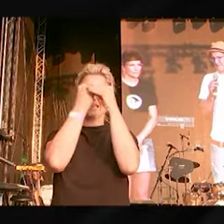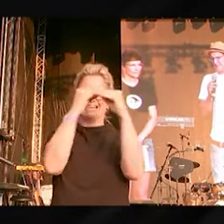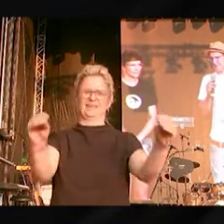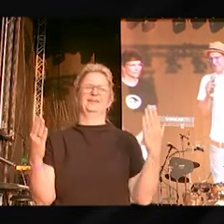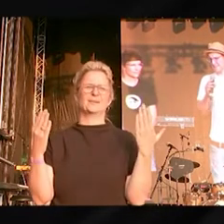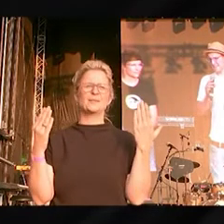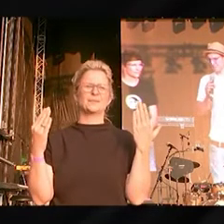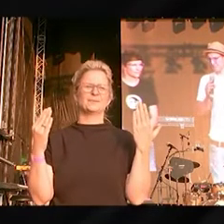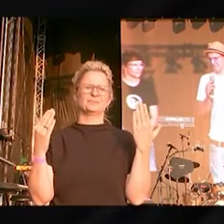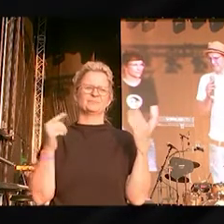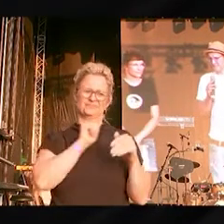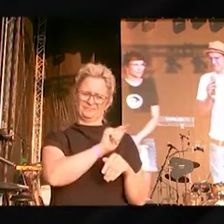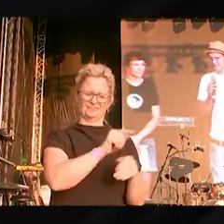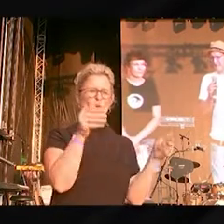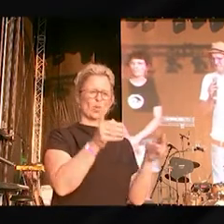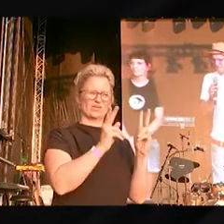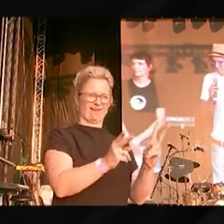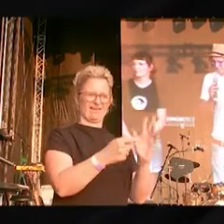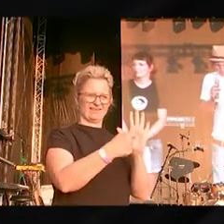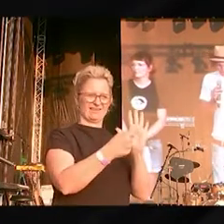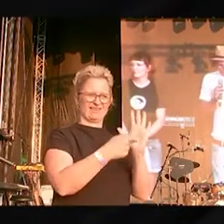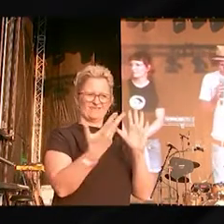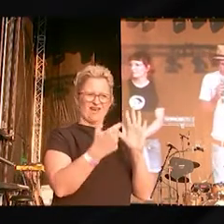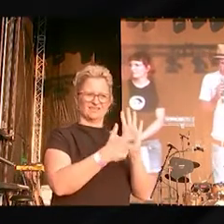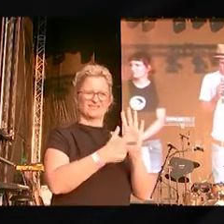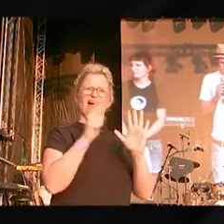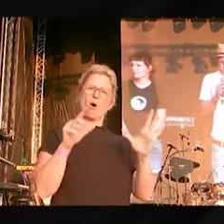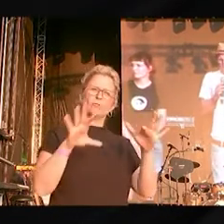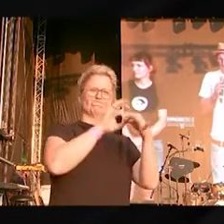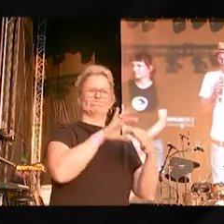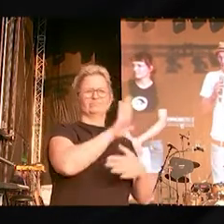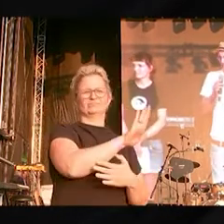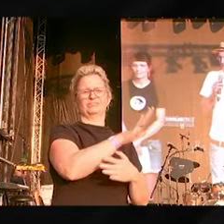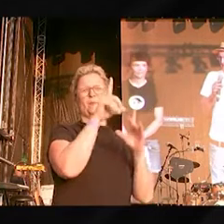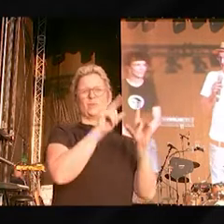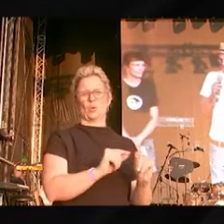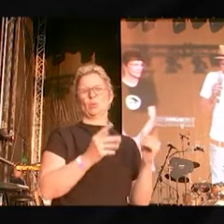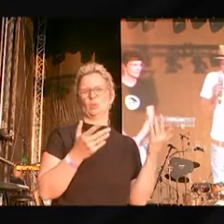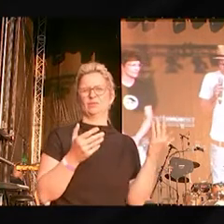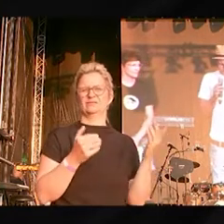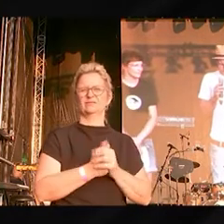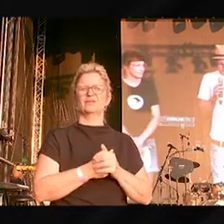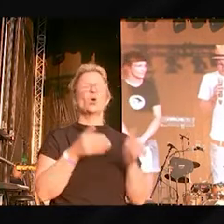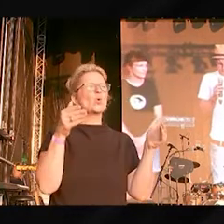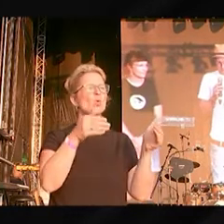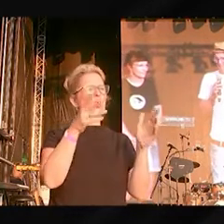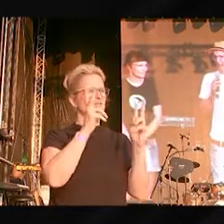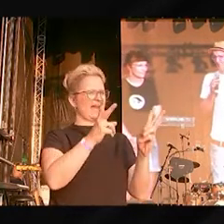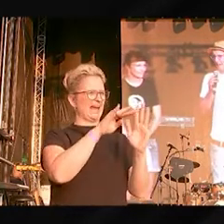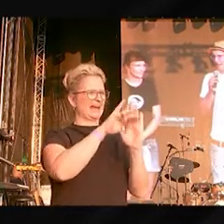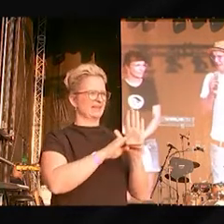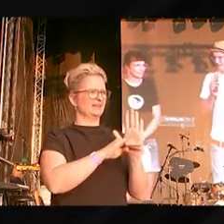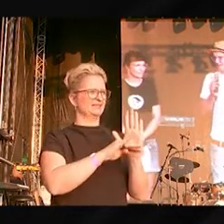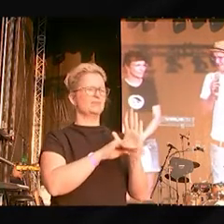es ist nämlich das, was Grundrechte sind und es ist ihre Bedeutung. Grundrechte sind